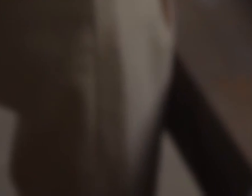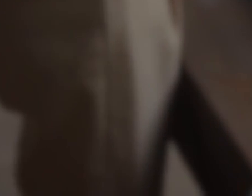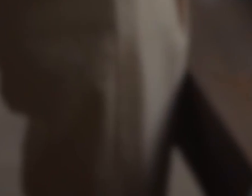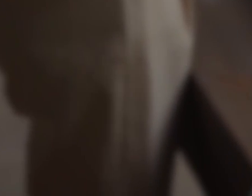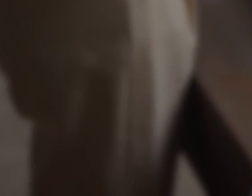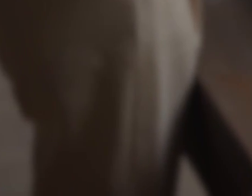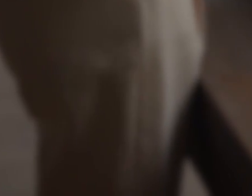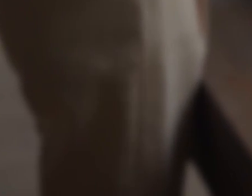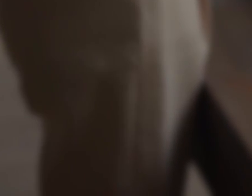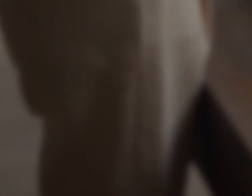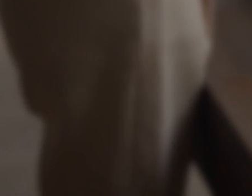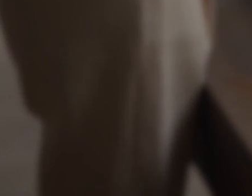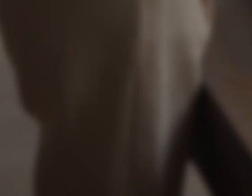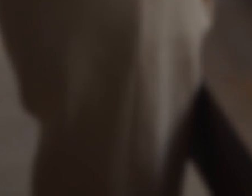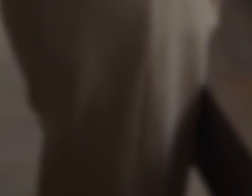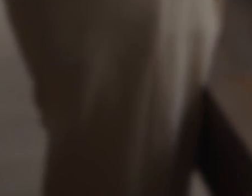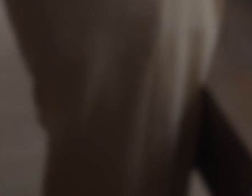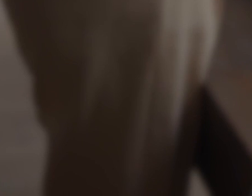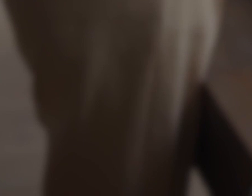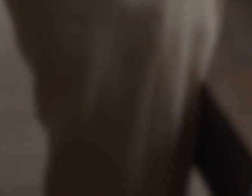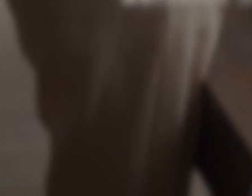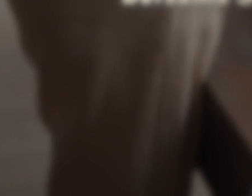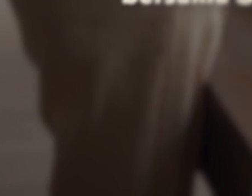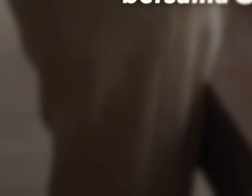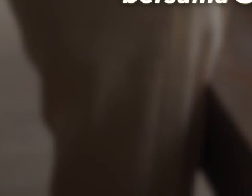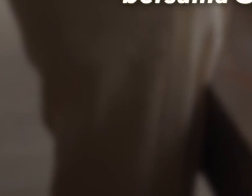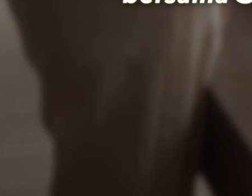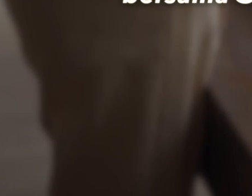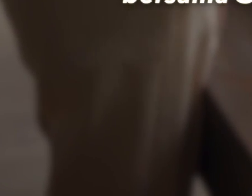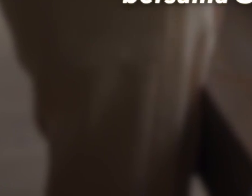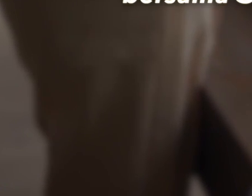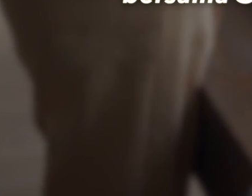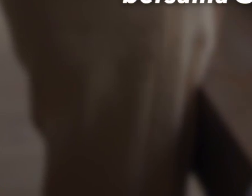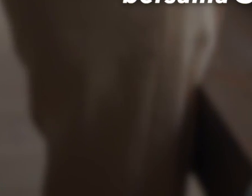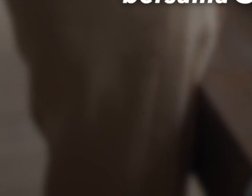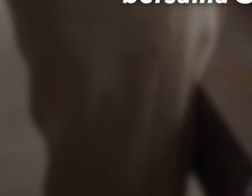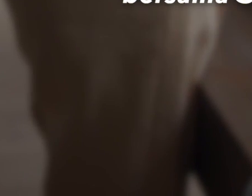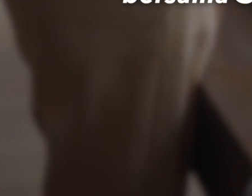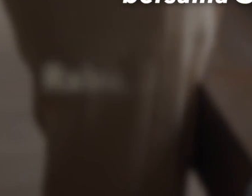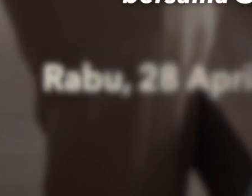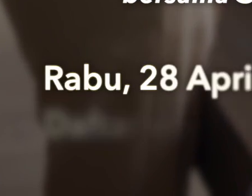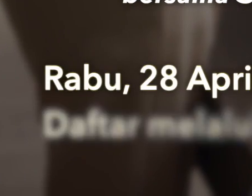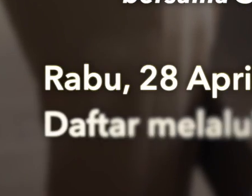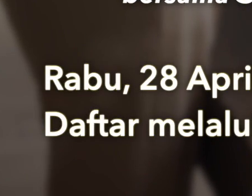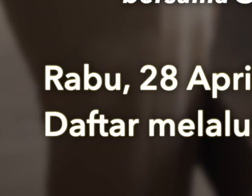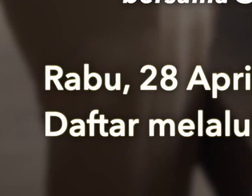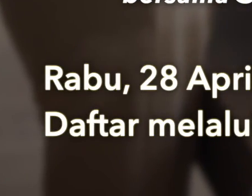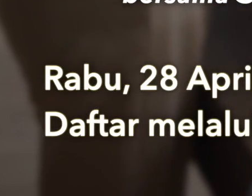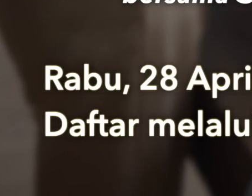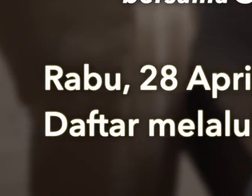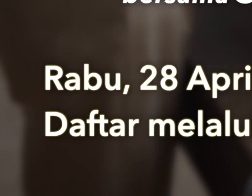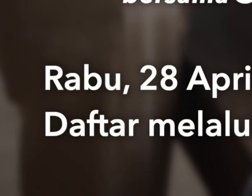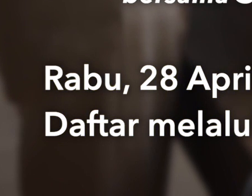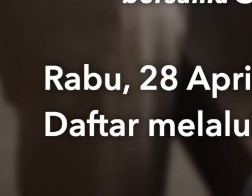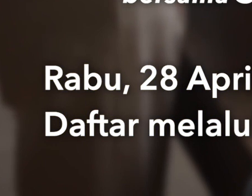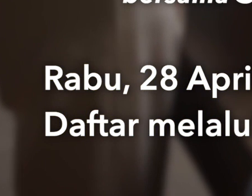Dropship, Sebuah Alternatif Bisnis di Tengah Pandemi bersama Saudari Natania Dewi. Pada hari Rabu,